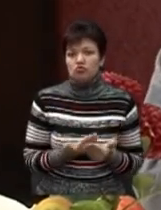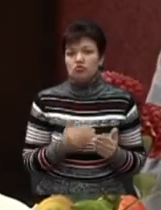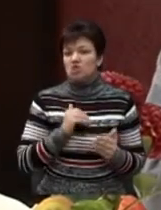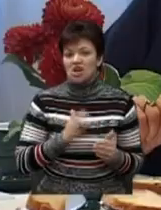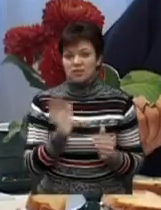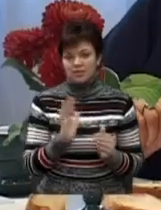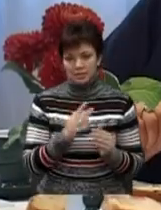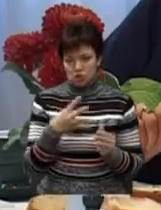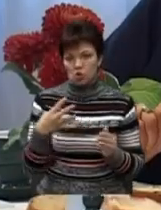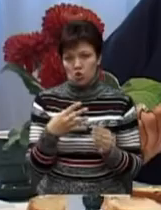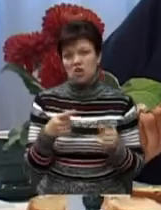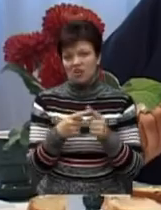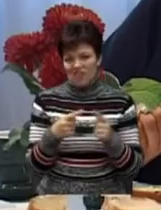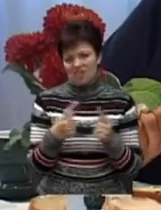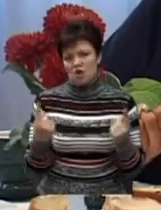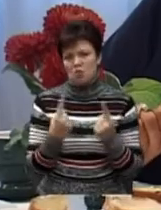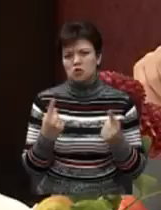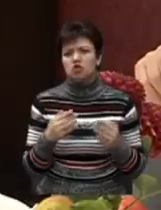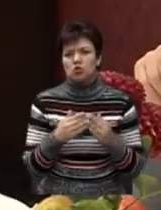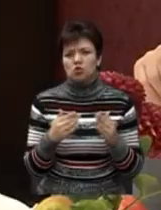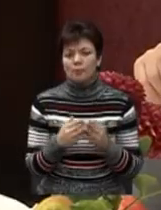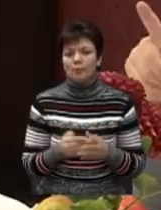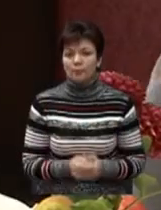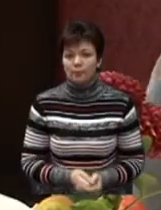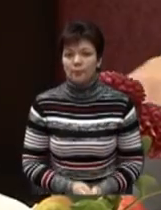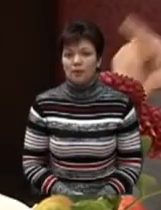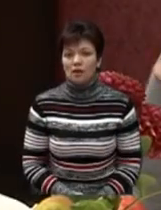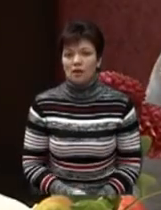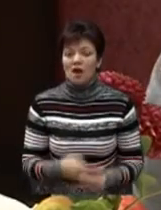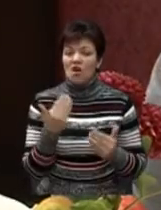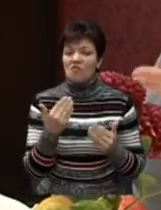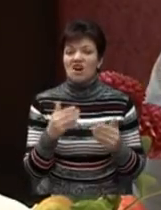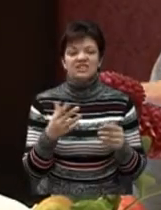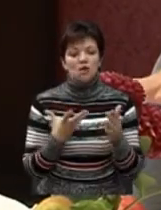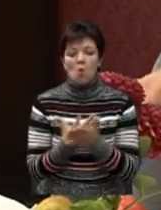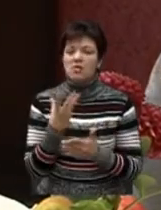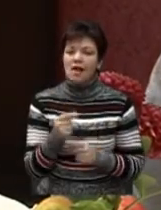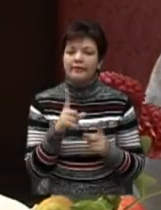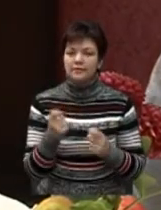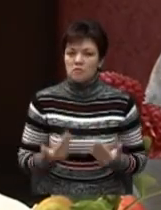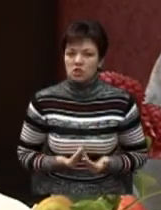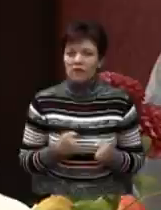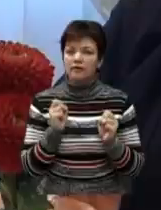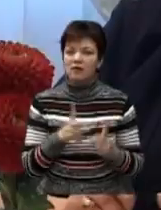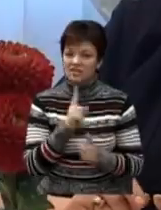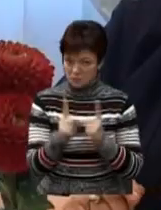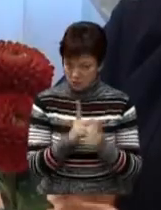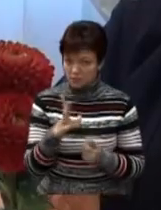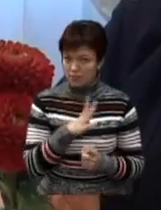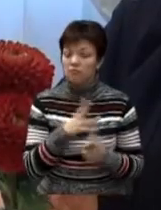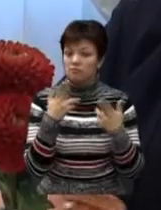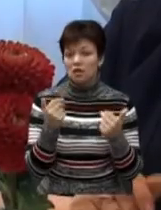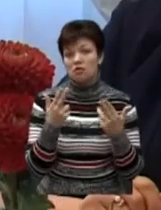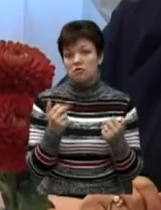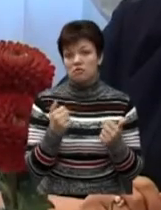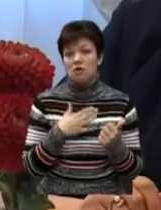Многоквартирном, так? Да. Как у вас оплата за проживание? Она как-то изменилась за вот это время? Конечно, изменилась.